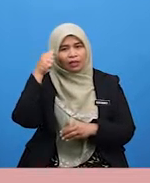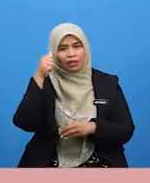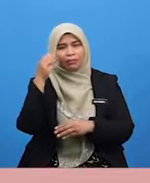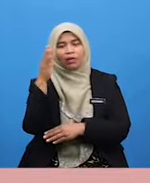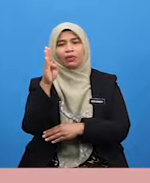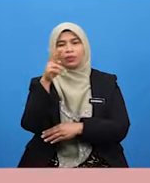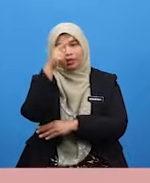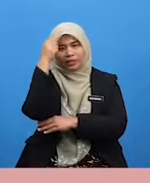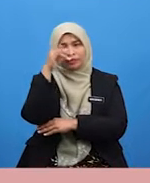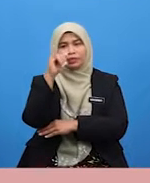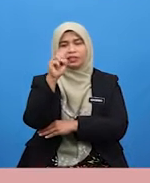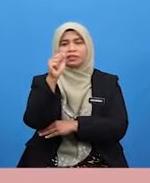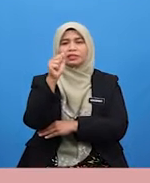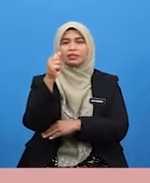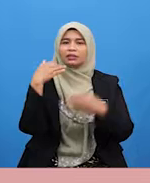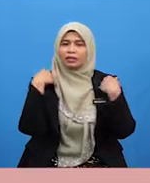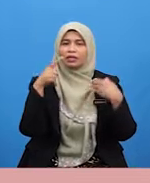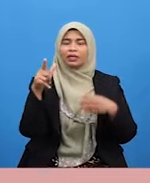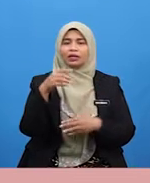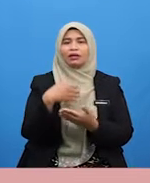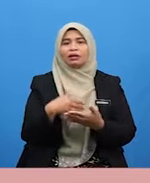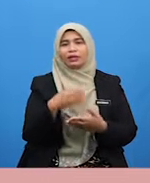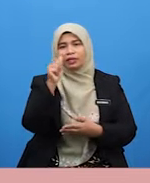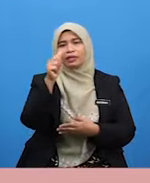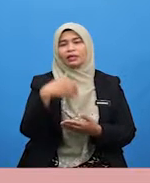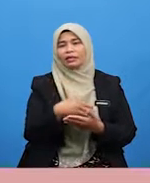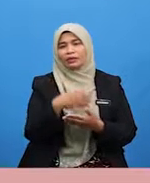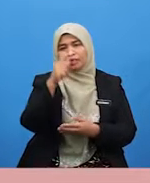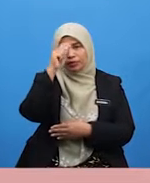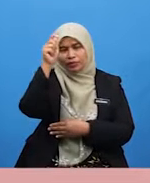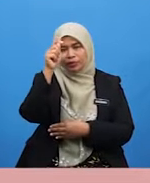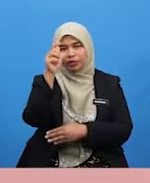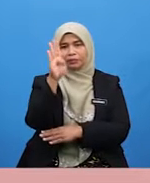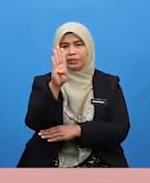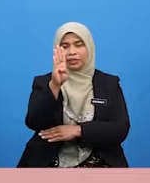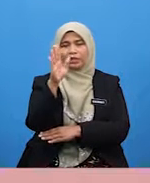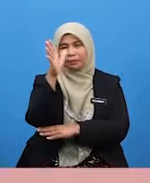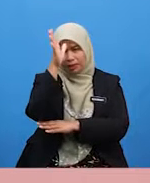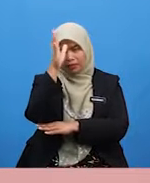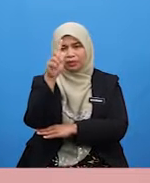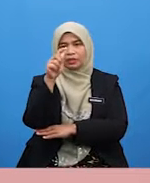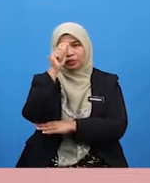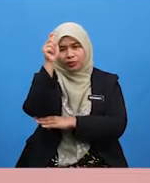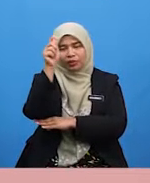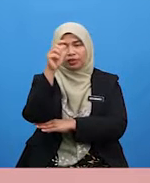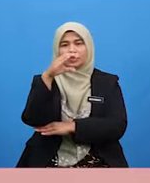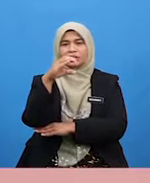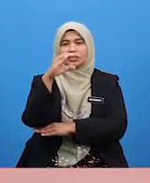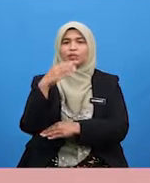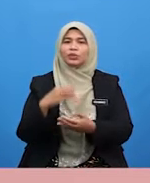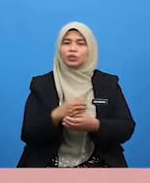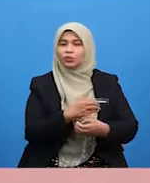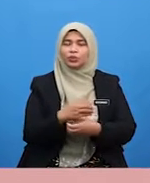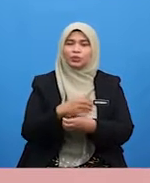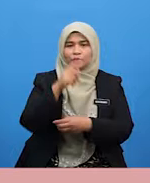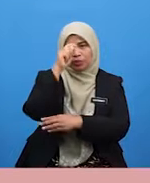Isa adalah A. anak Tuhan, B. bapa Tuhan, C. cucu